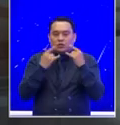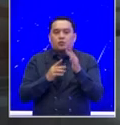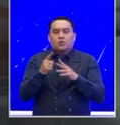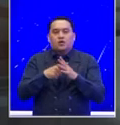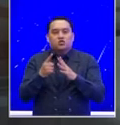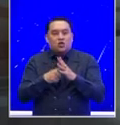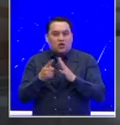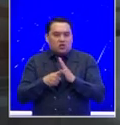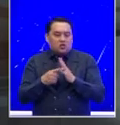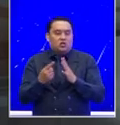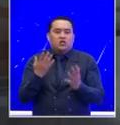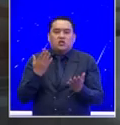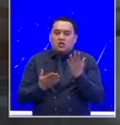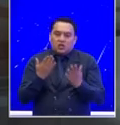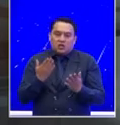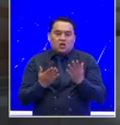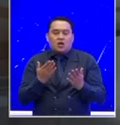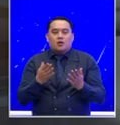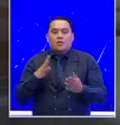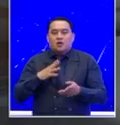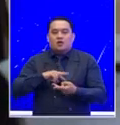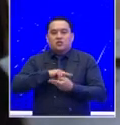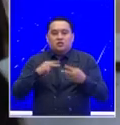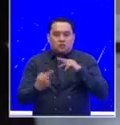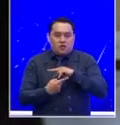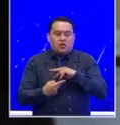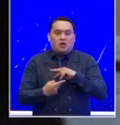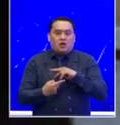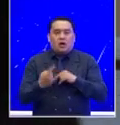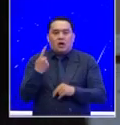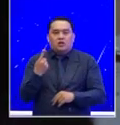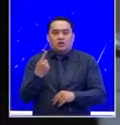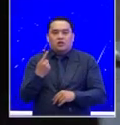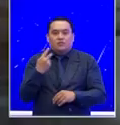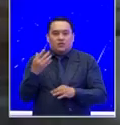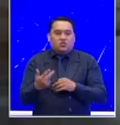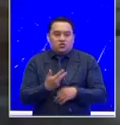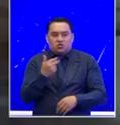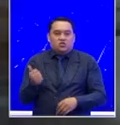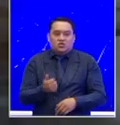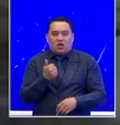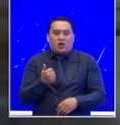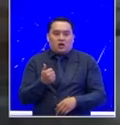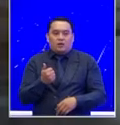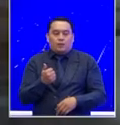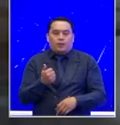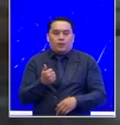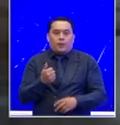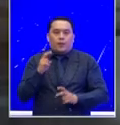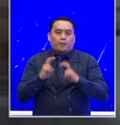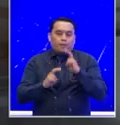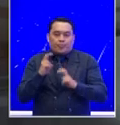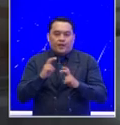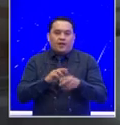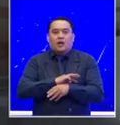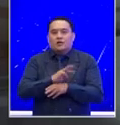перчатками. Масками для того, чтобы была смена не менее одного раза в 3 часа. Вот если касается производственных объектов,